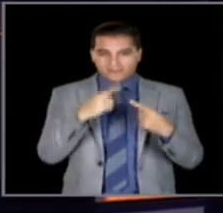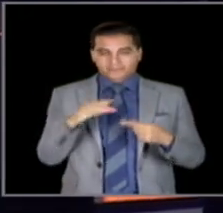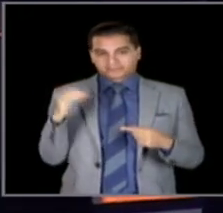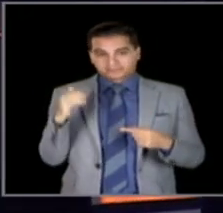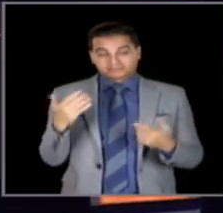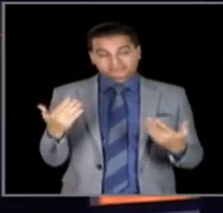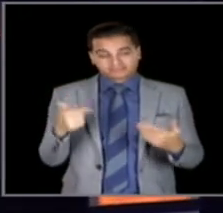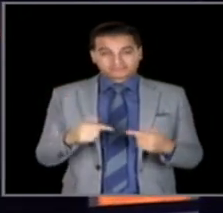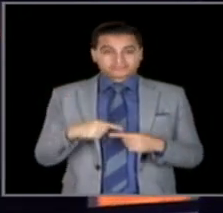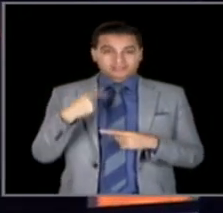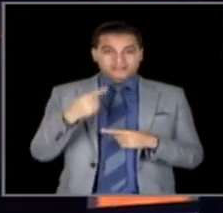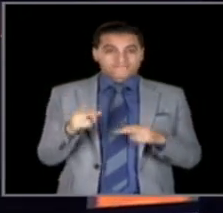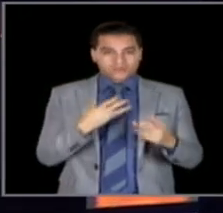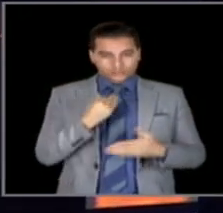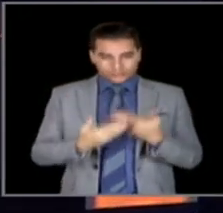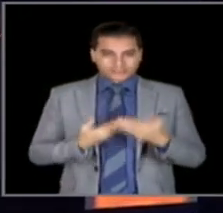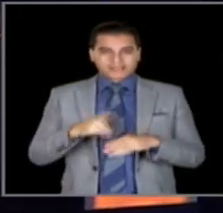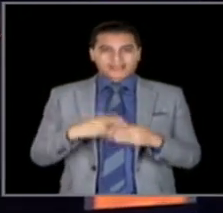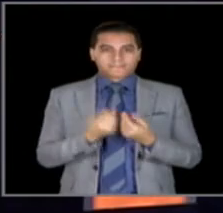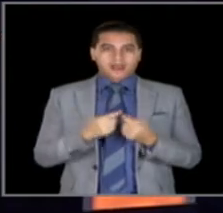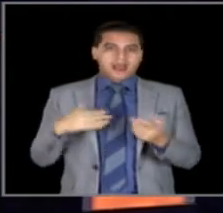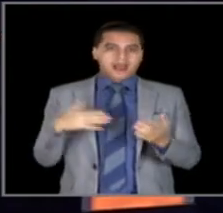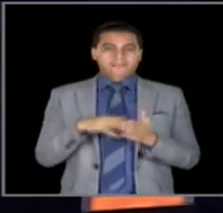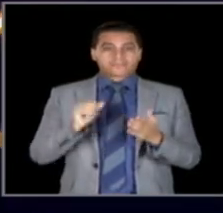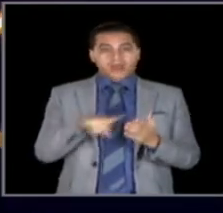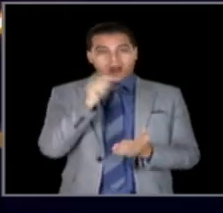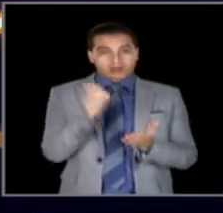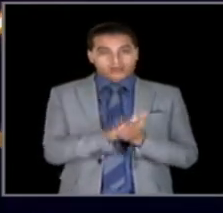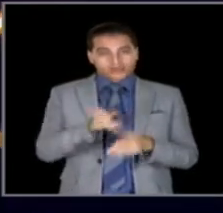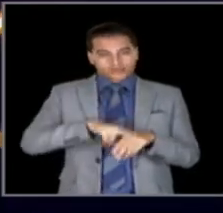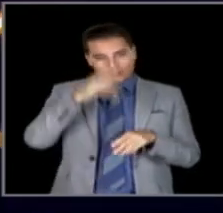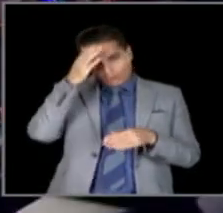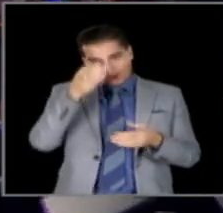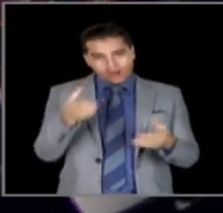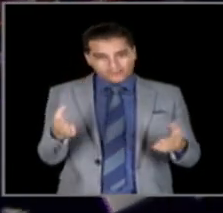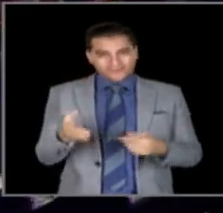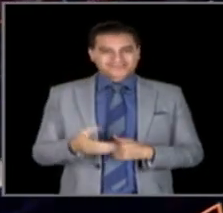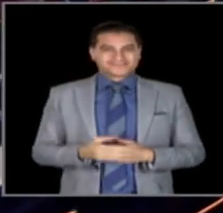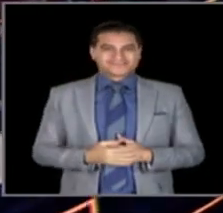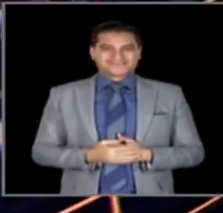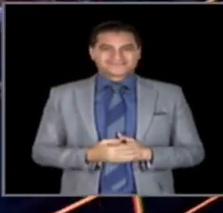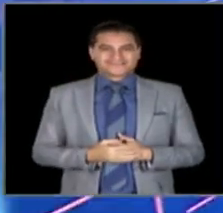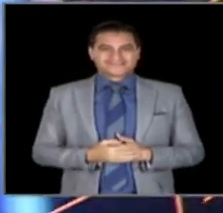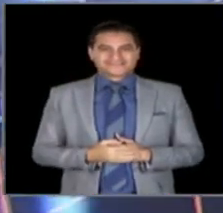هنخرج فاصل وهنرجع مرة تانية مع آخر فقرة، فقرة عجلة الحظ والعباقرة.